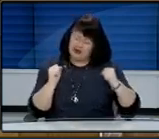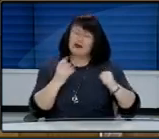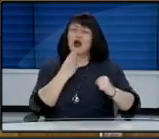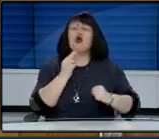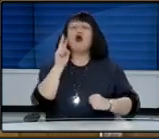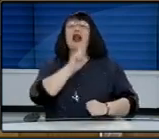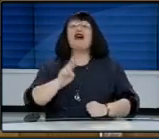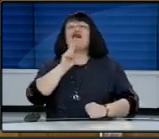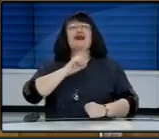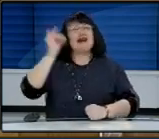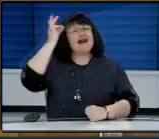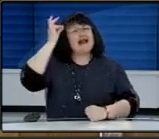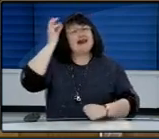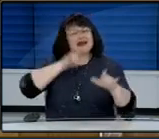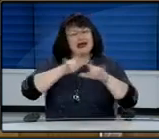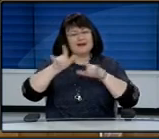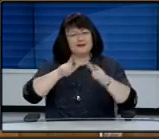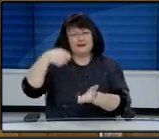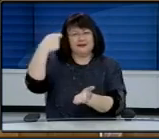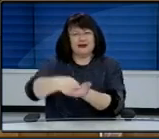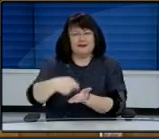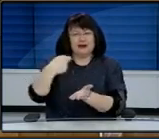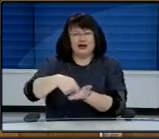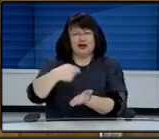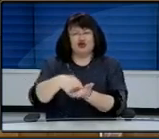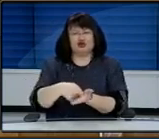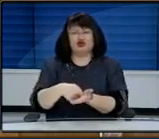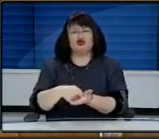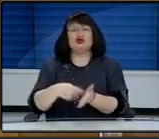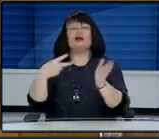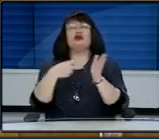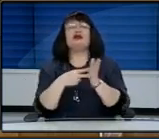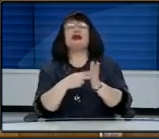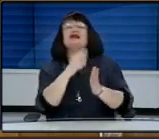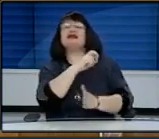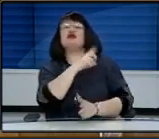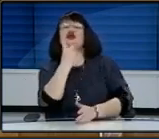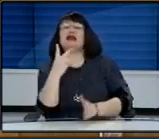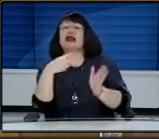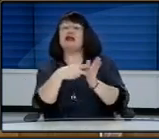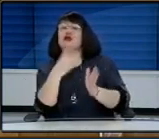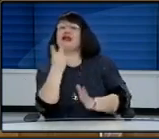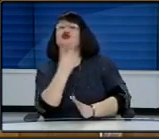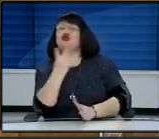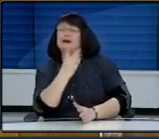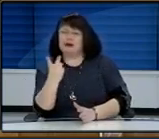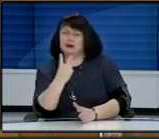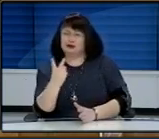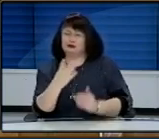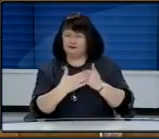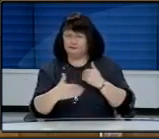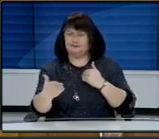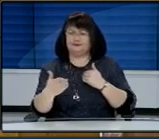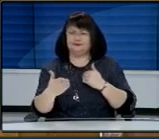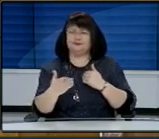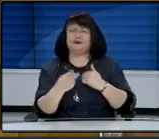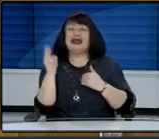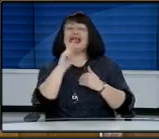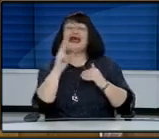Ραφάλ θα πληρωθούν το 21-22, την περίοδο για την οποία υπάρχει